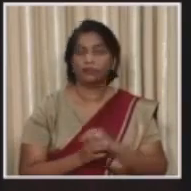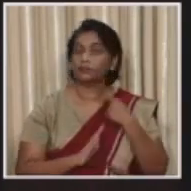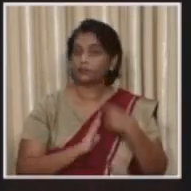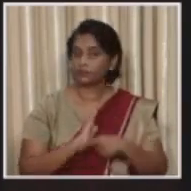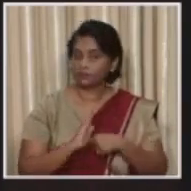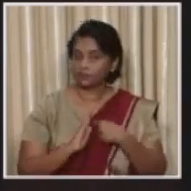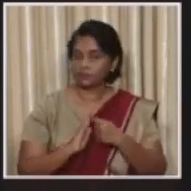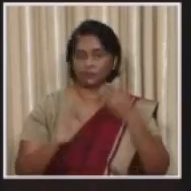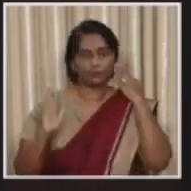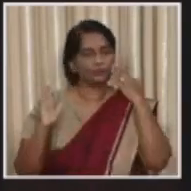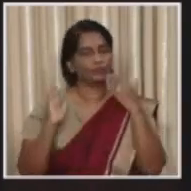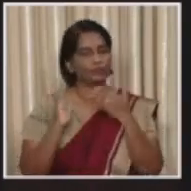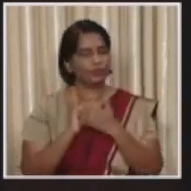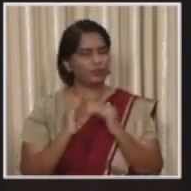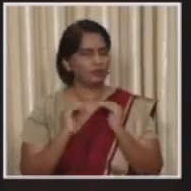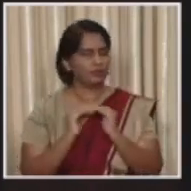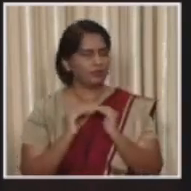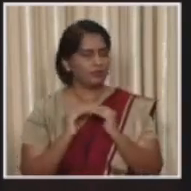රටට හිතකර නොවන